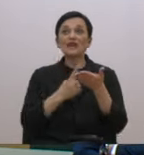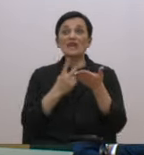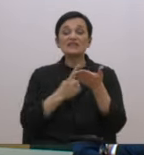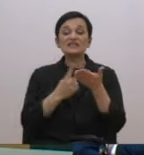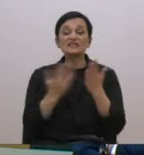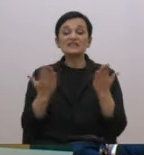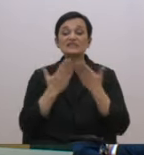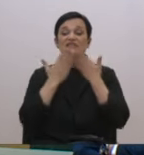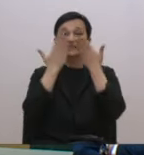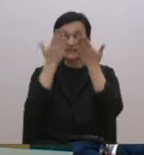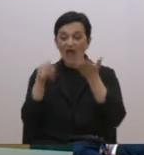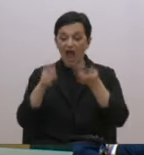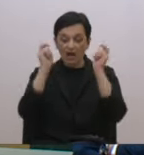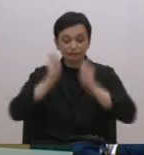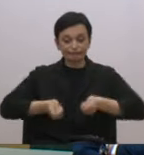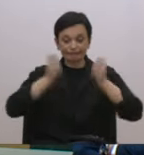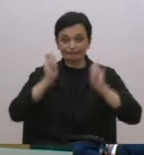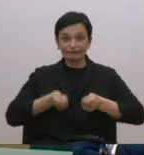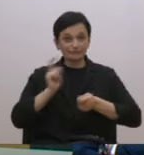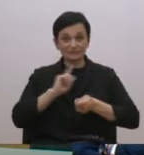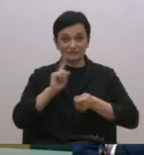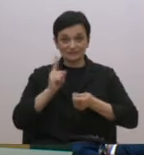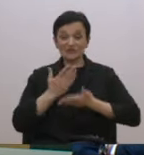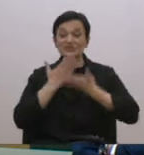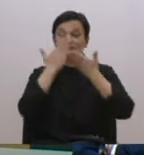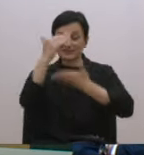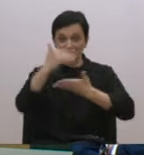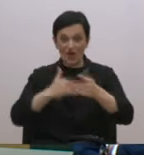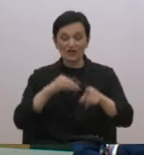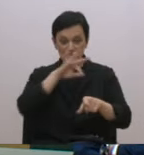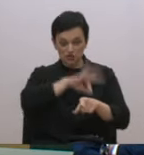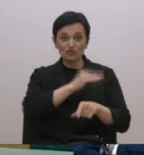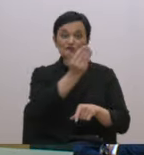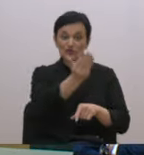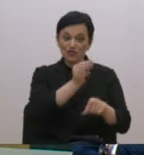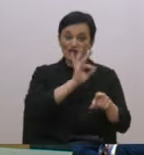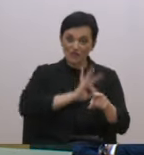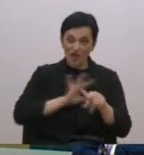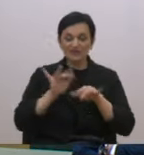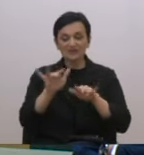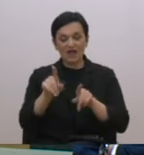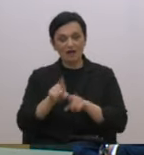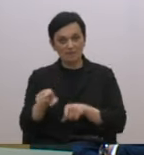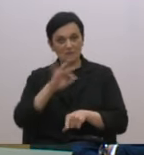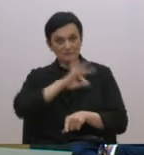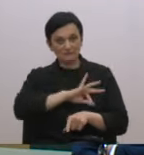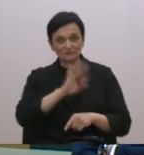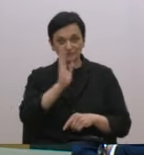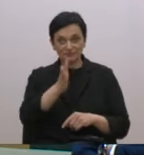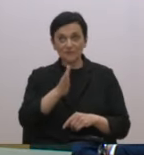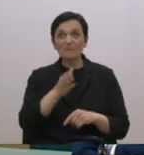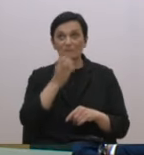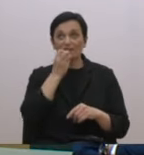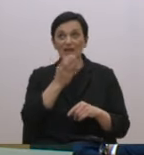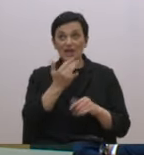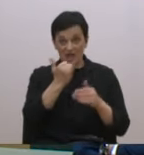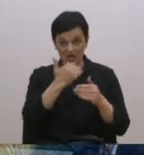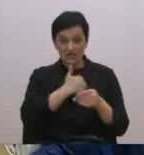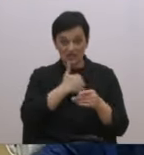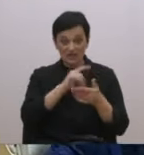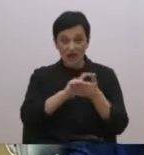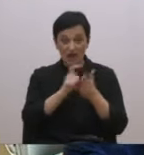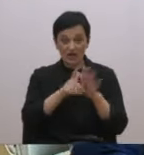არა სარწმელა და დანიშნულების ამებრო გამოიყენოთ თქვენს წარადგენოთ და საქმესაც. აი, დაგატოვებინოთ